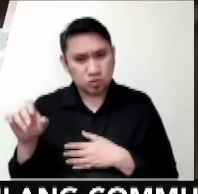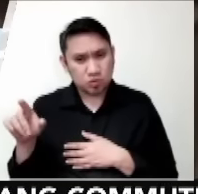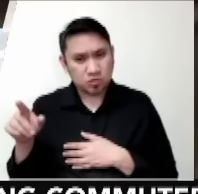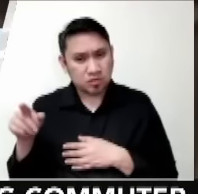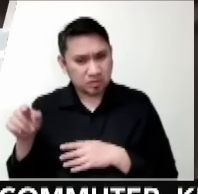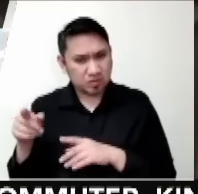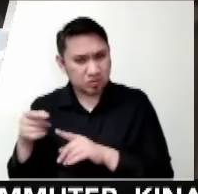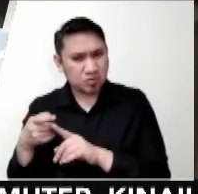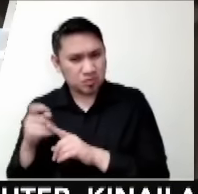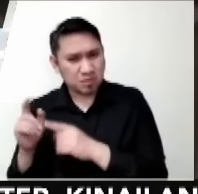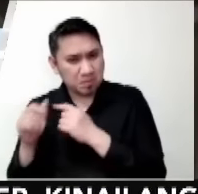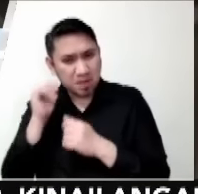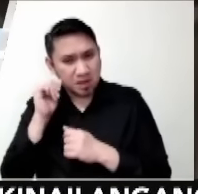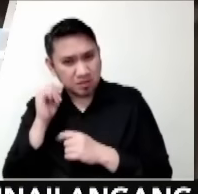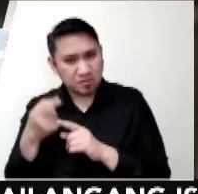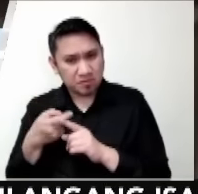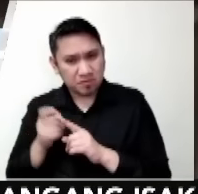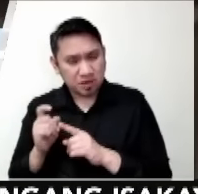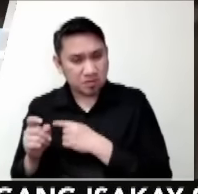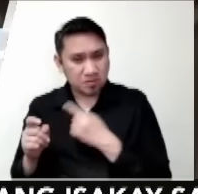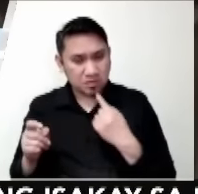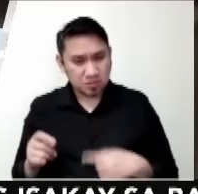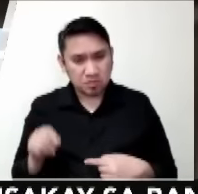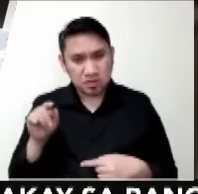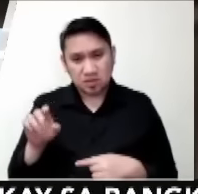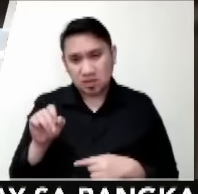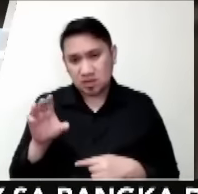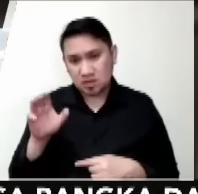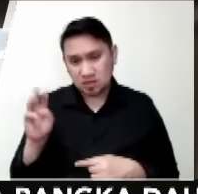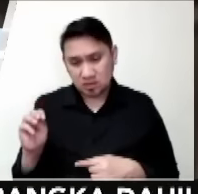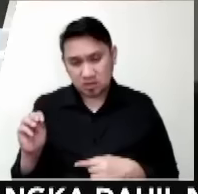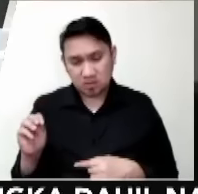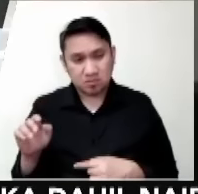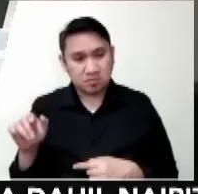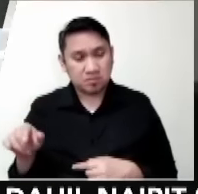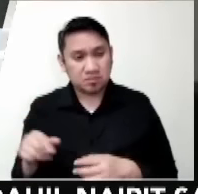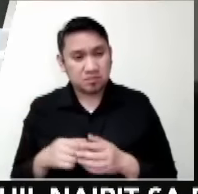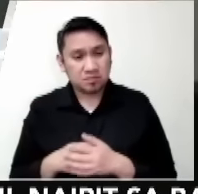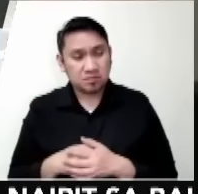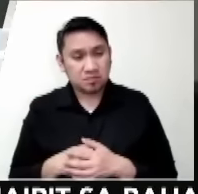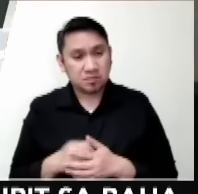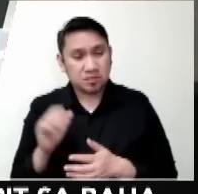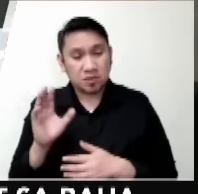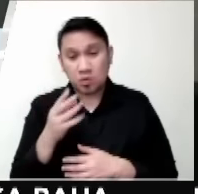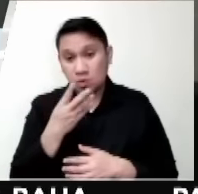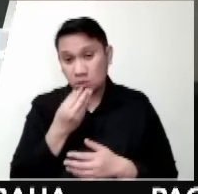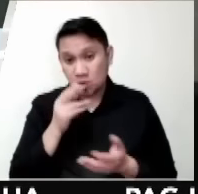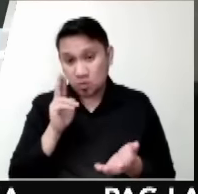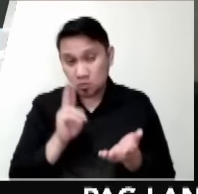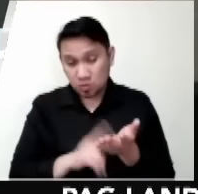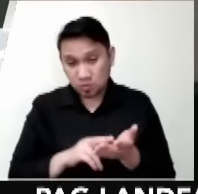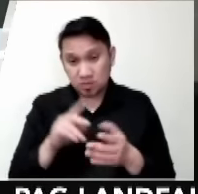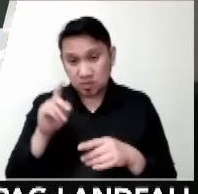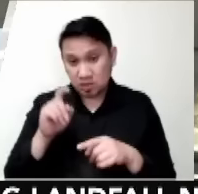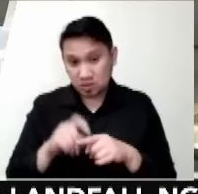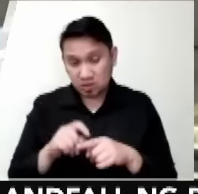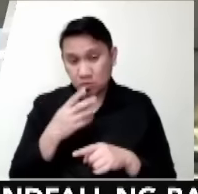na scam hub operator ng Lucky South 99. Ang pumirma sa lease agreement ay si Mrs.